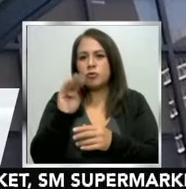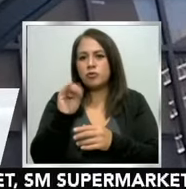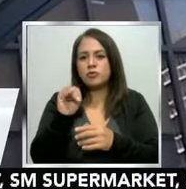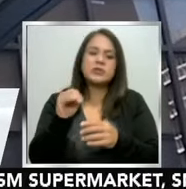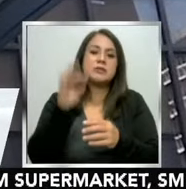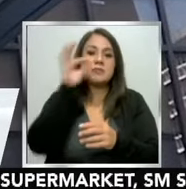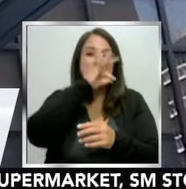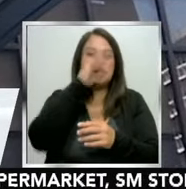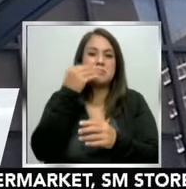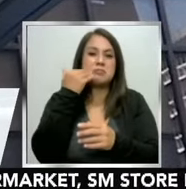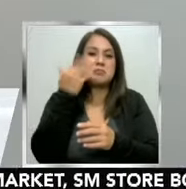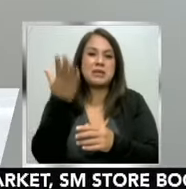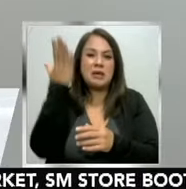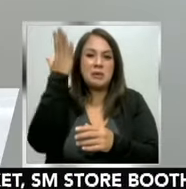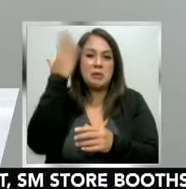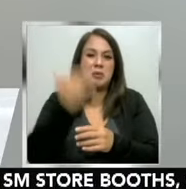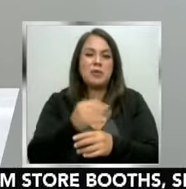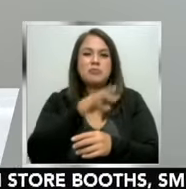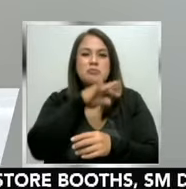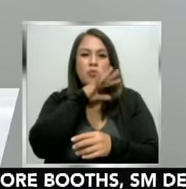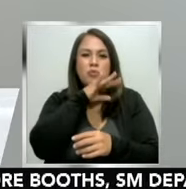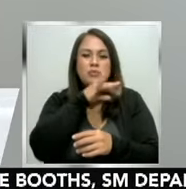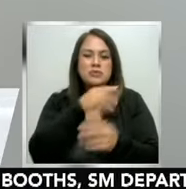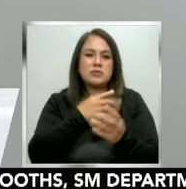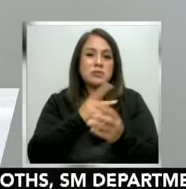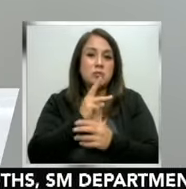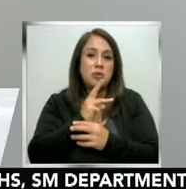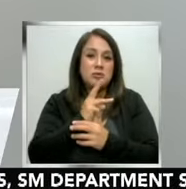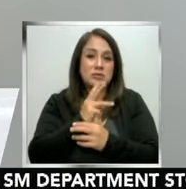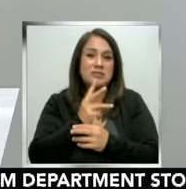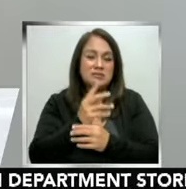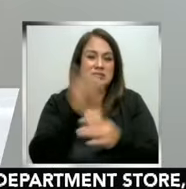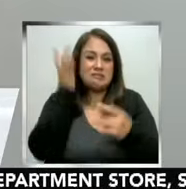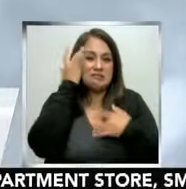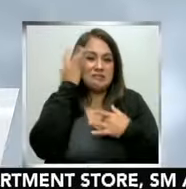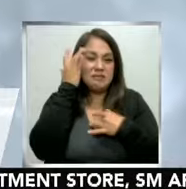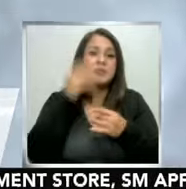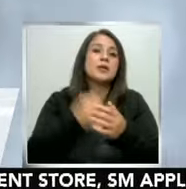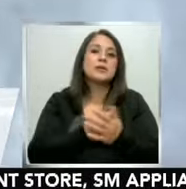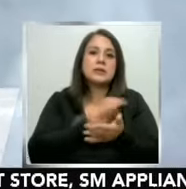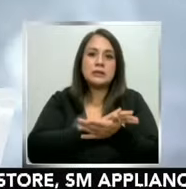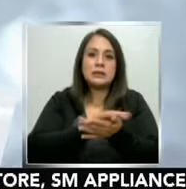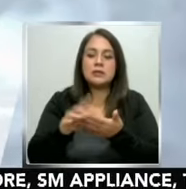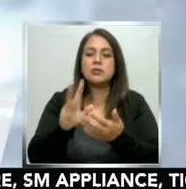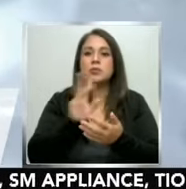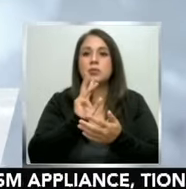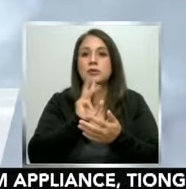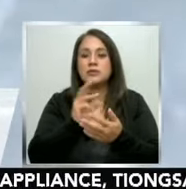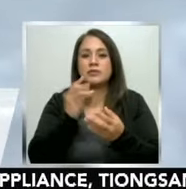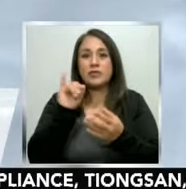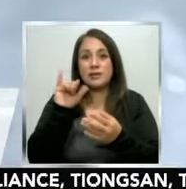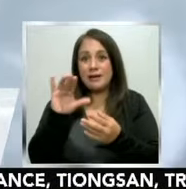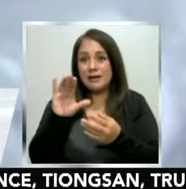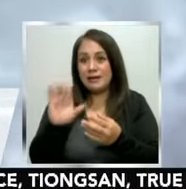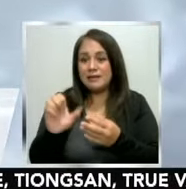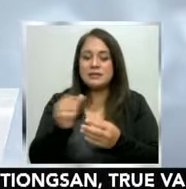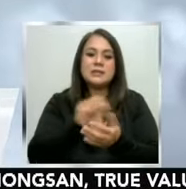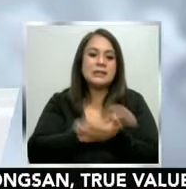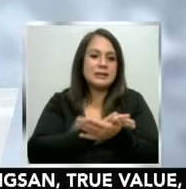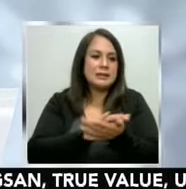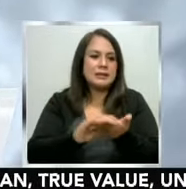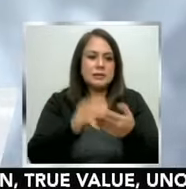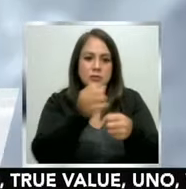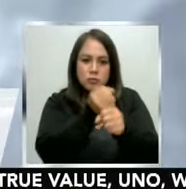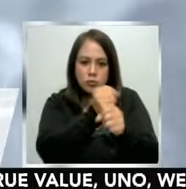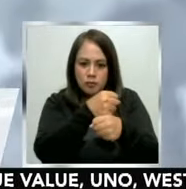sa waterborne diseases. Kaya bukod sa malinis na tubig sa paggawa ng yelo, dapat malinis din ang panghandle nito at di